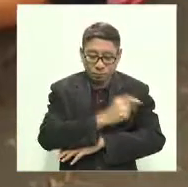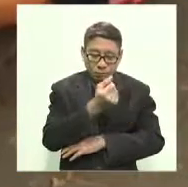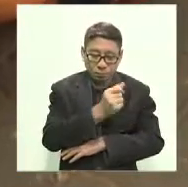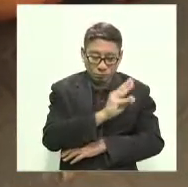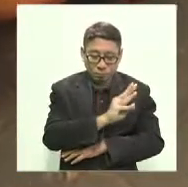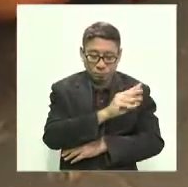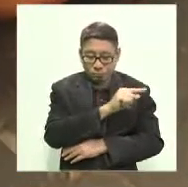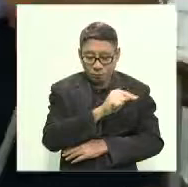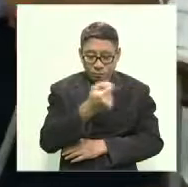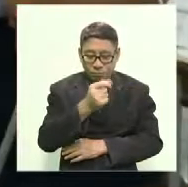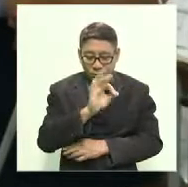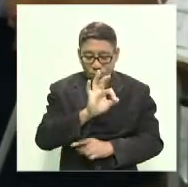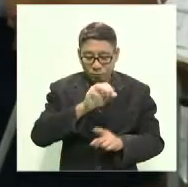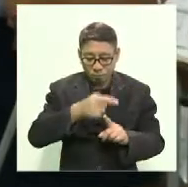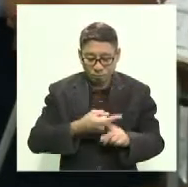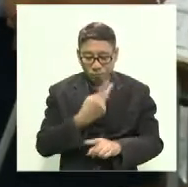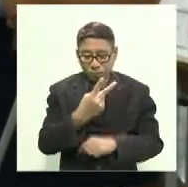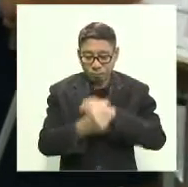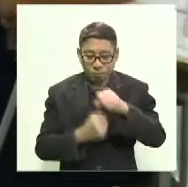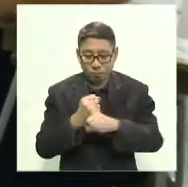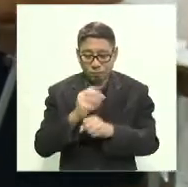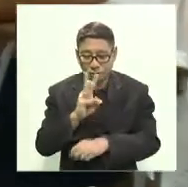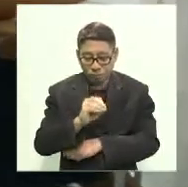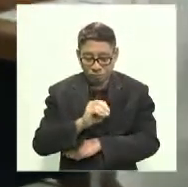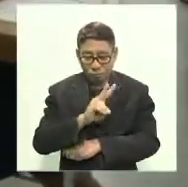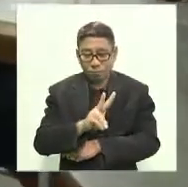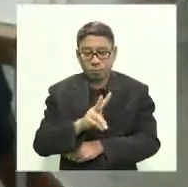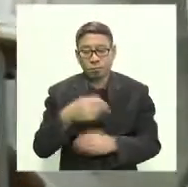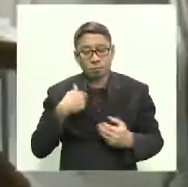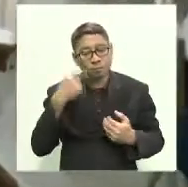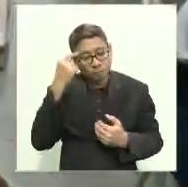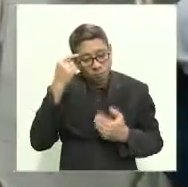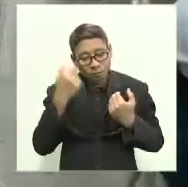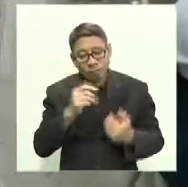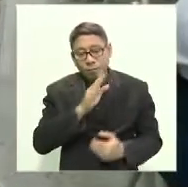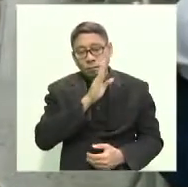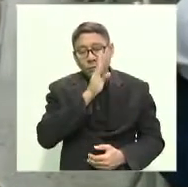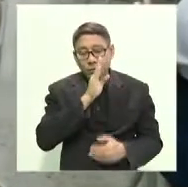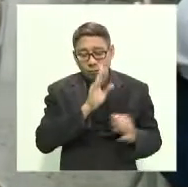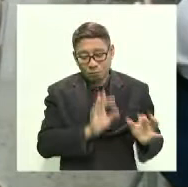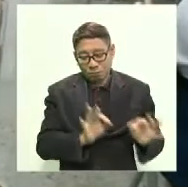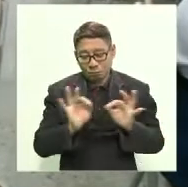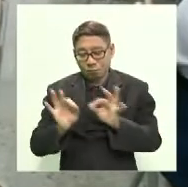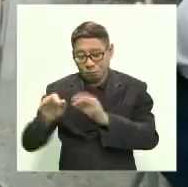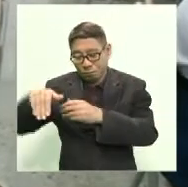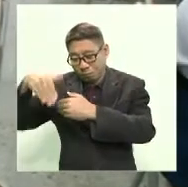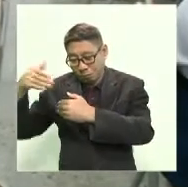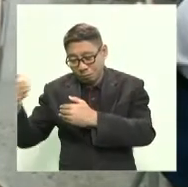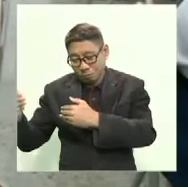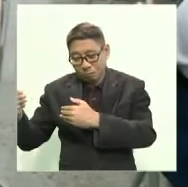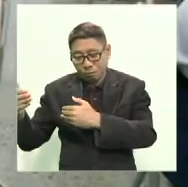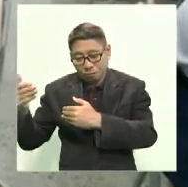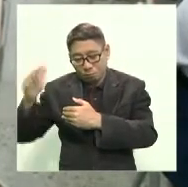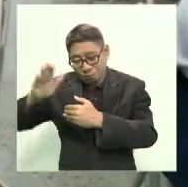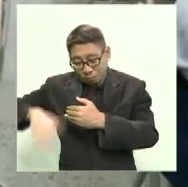ที่16ถึง19กุมภาพันธ์ปีหน้าปี62เพราะว่าถ้าหากเลื่อนไปช้ามากกว่านี้อัน